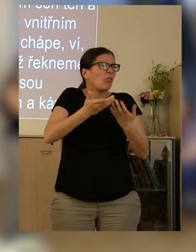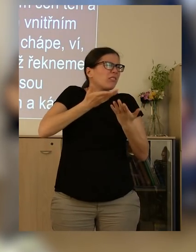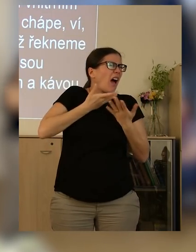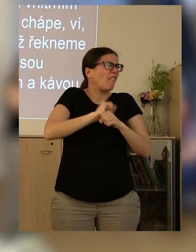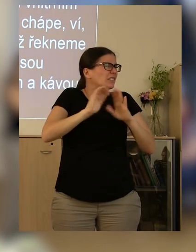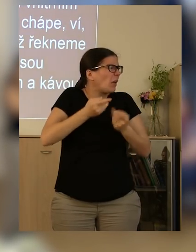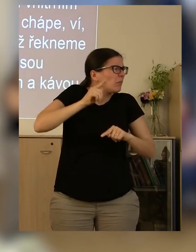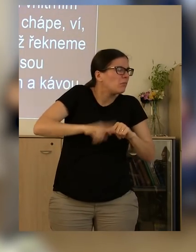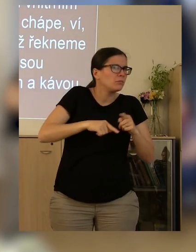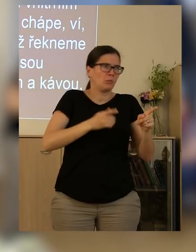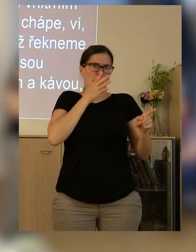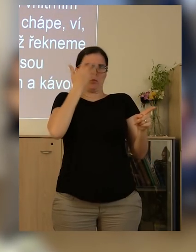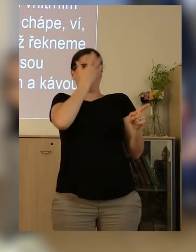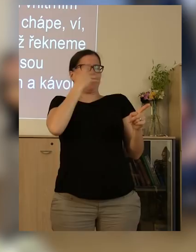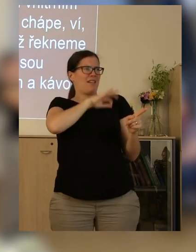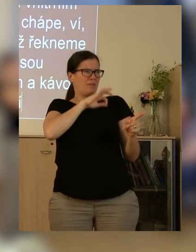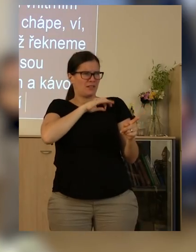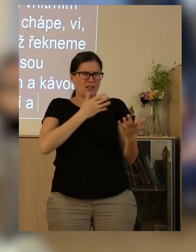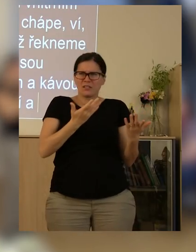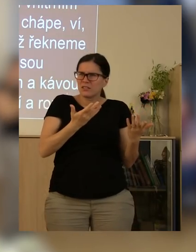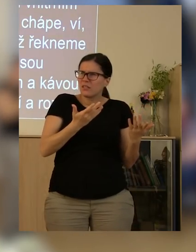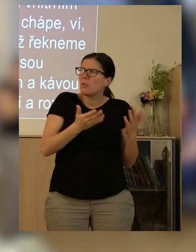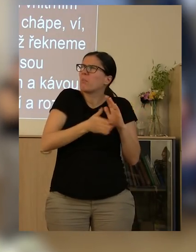tak to vzbudí pohoršení a rozhořčení.